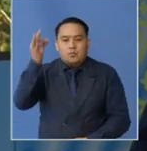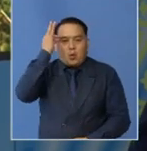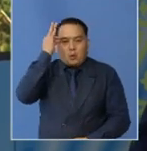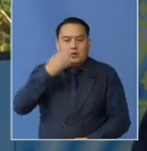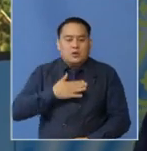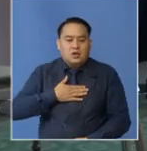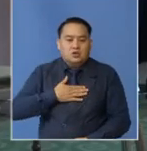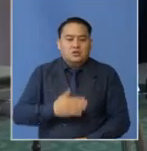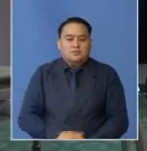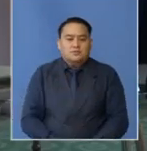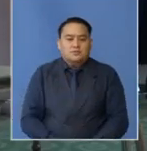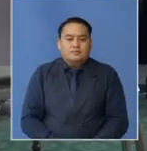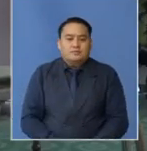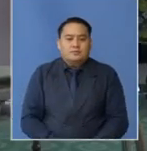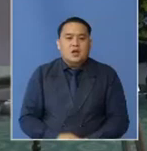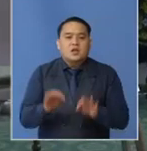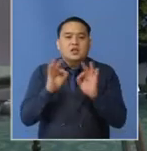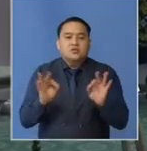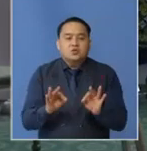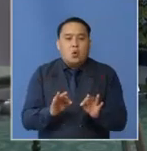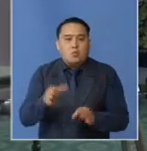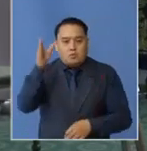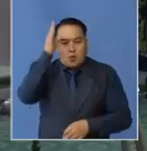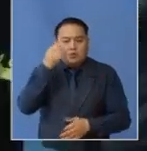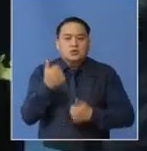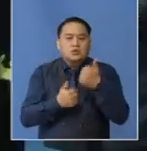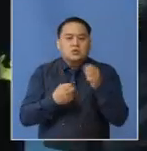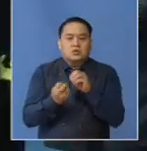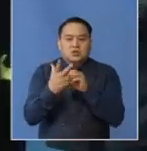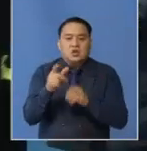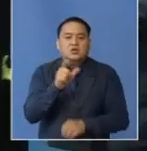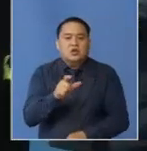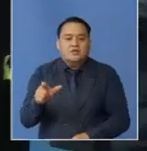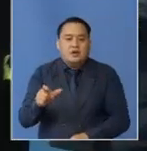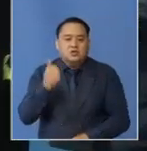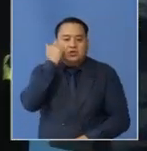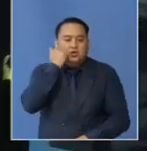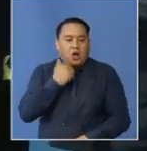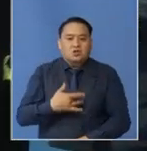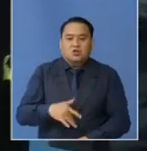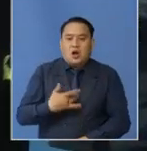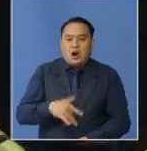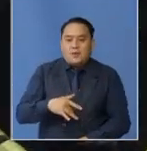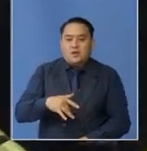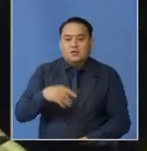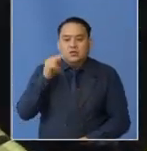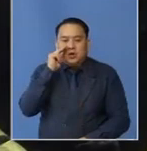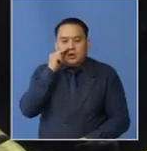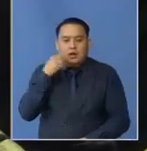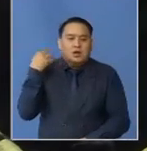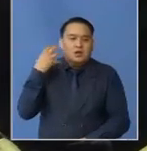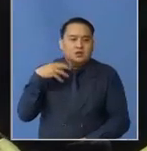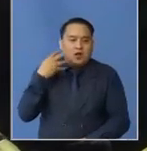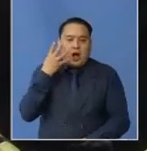наши обычаи. В этот раз в искусстве мудрого напутствия состязались 13 человек. Это старейшины Жамбылской, Туркестанской,